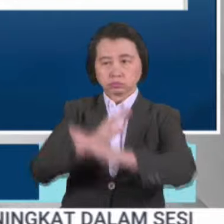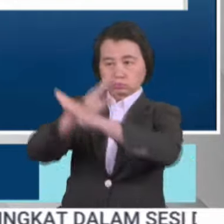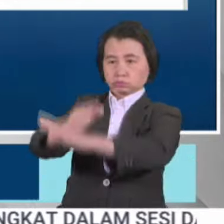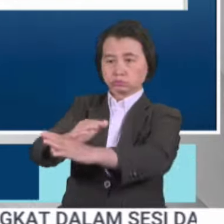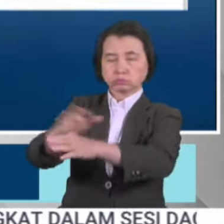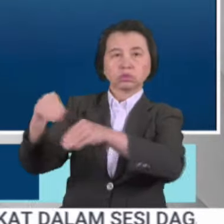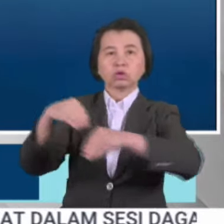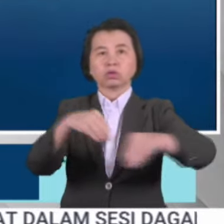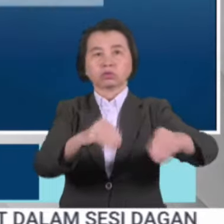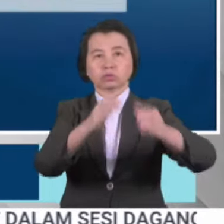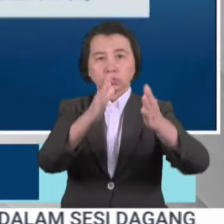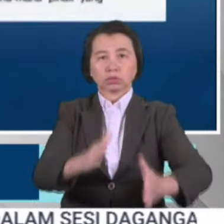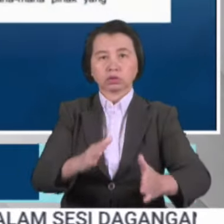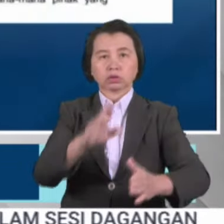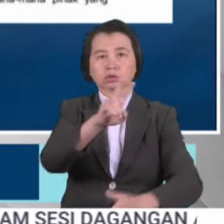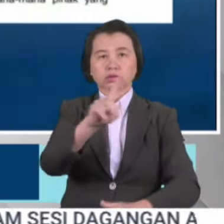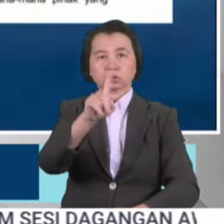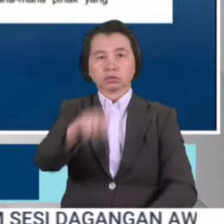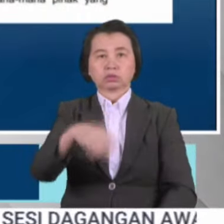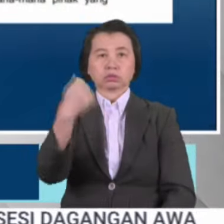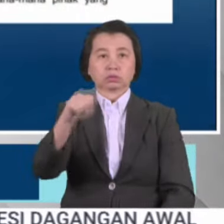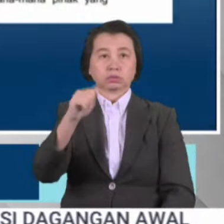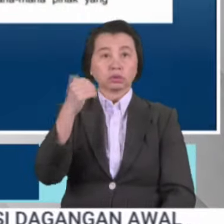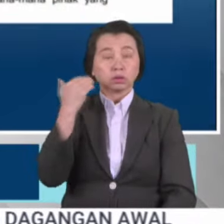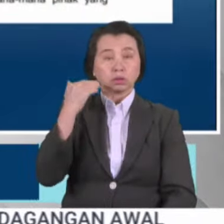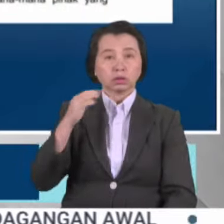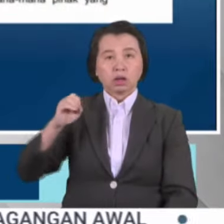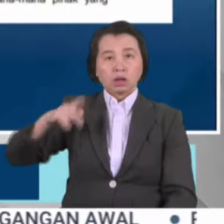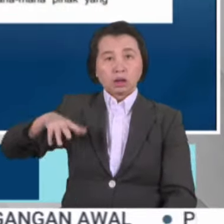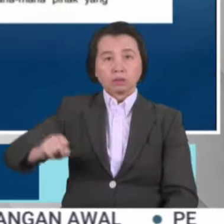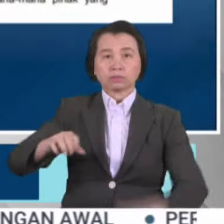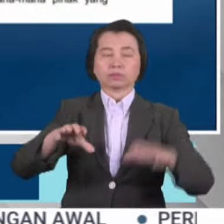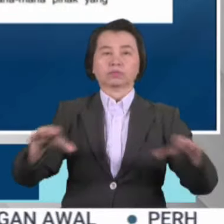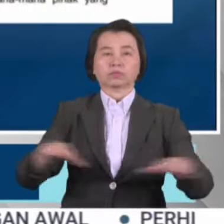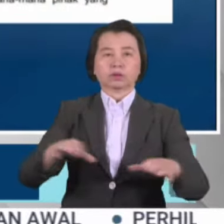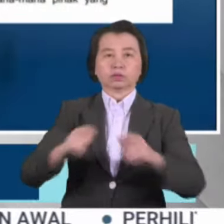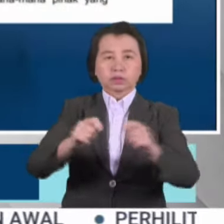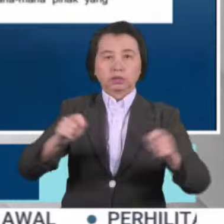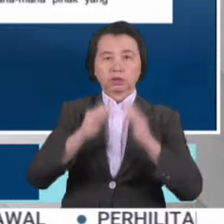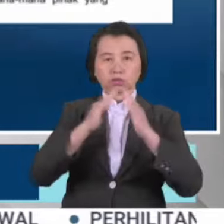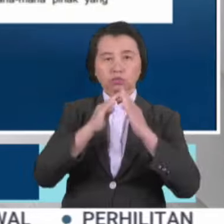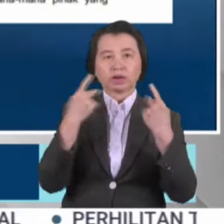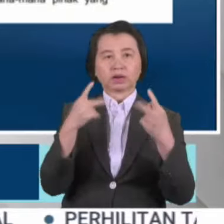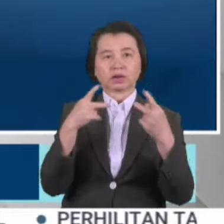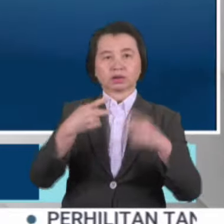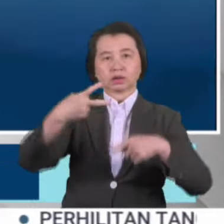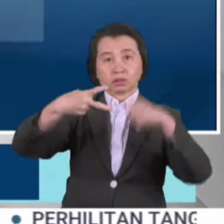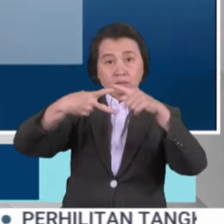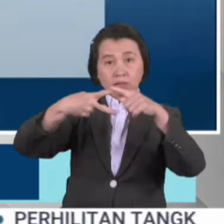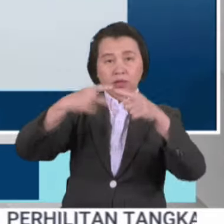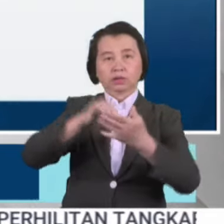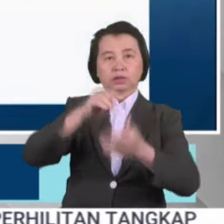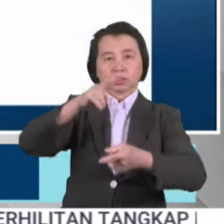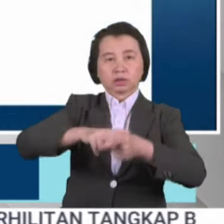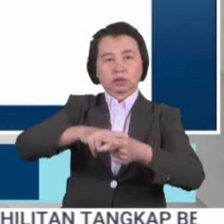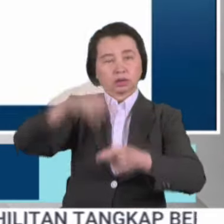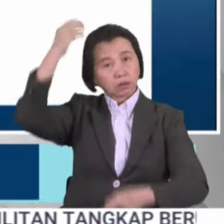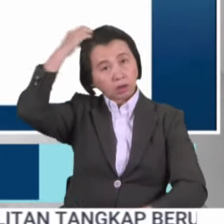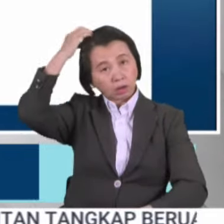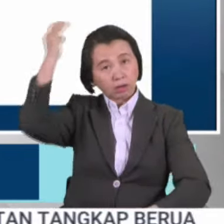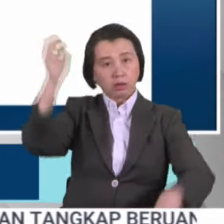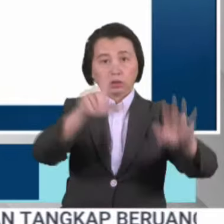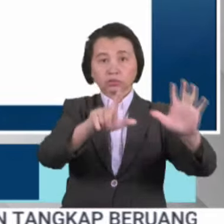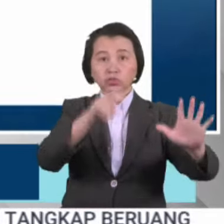membanteras pemerdagangan manusia pada 21 Oktober lalu. Operasi dilakukan di premis rumah kedai dua tingkat di Klang,